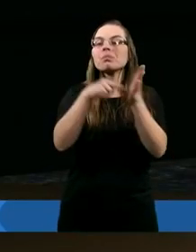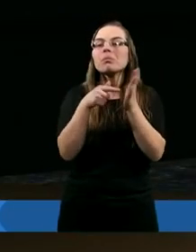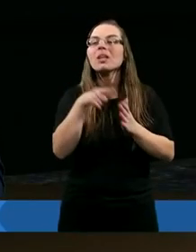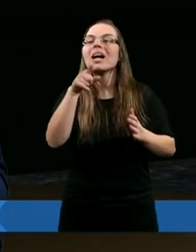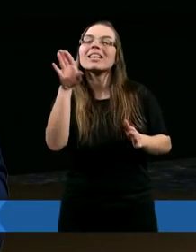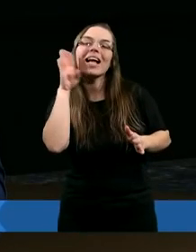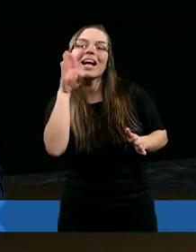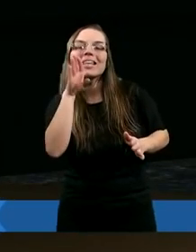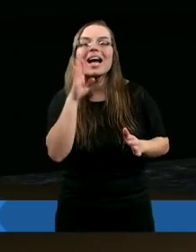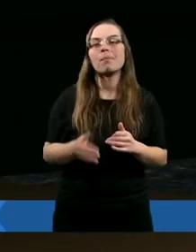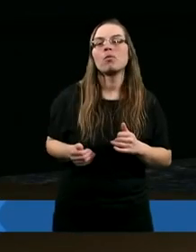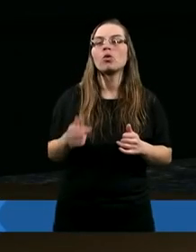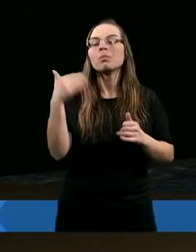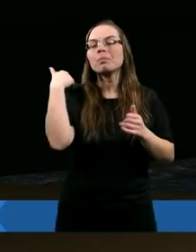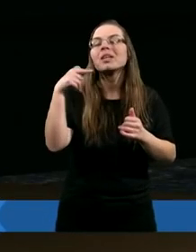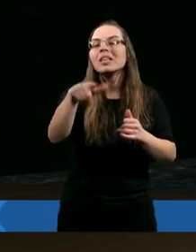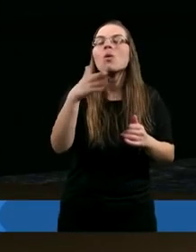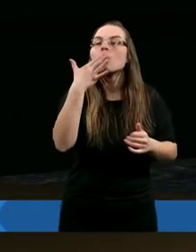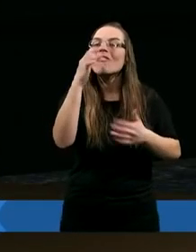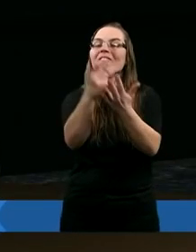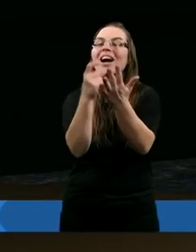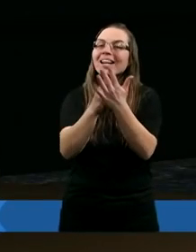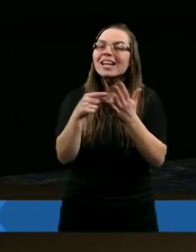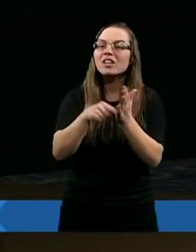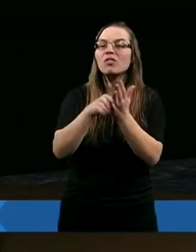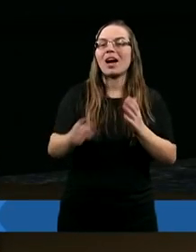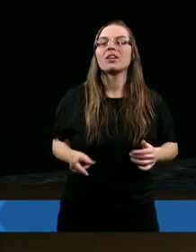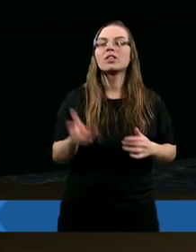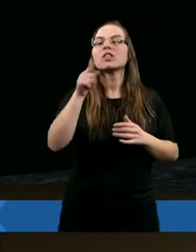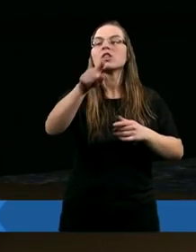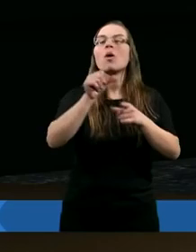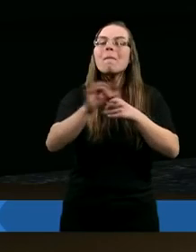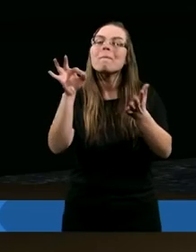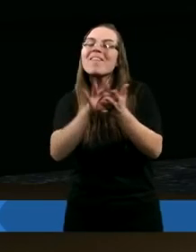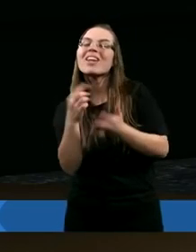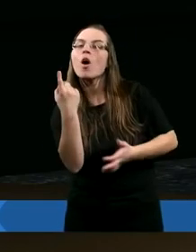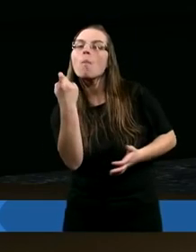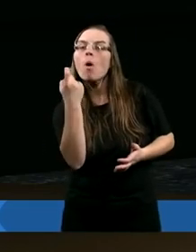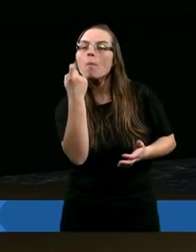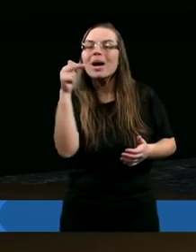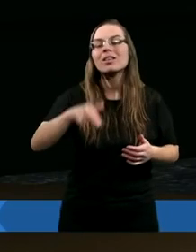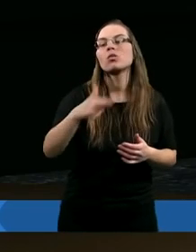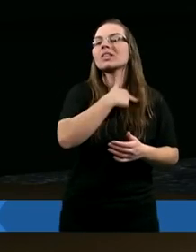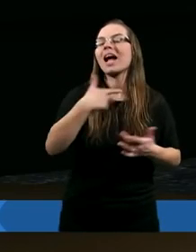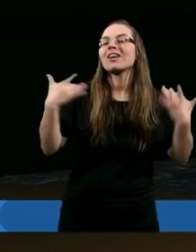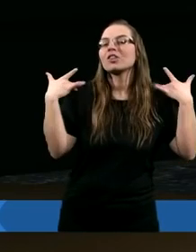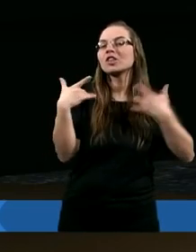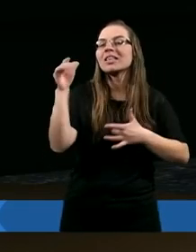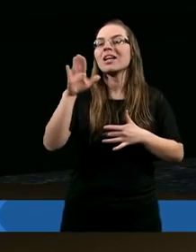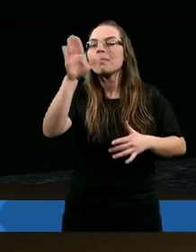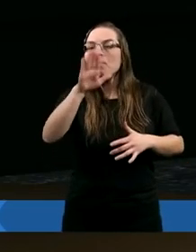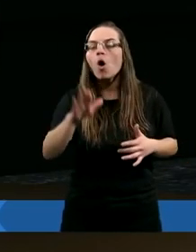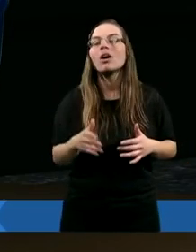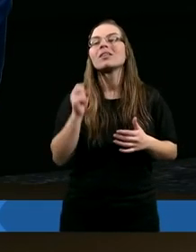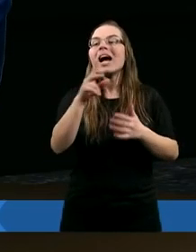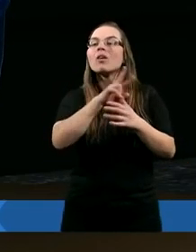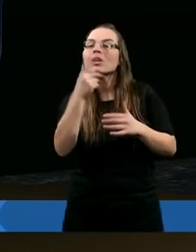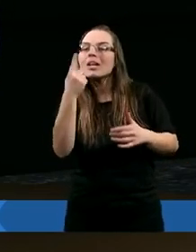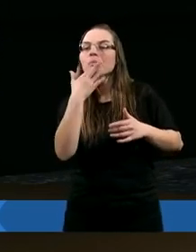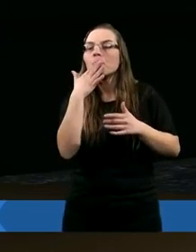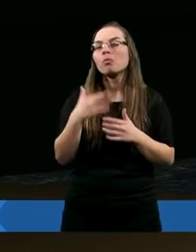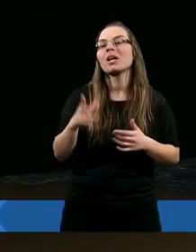jest to pewien proces, bo mówiliśmy o tym procesie, tak, że do pewnego momentu nasze życie z Bogiem, tak jak w